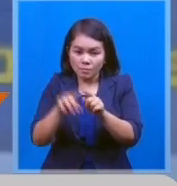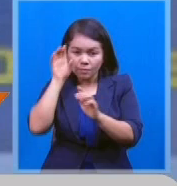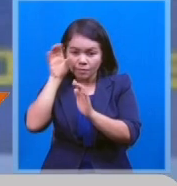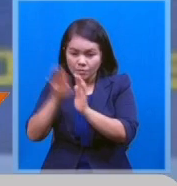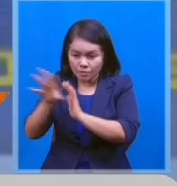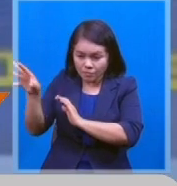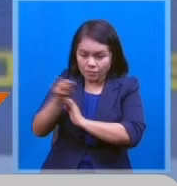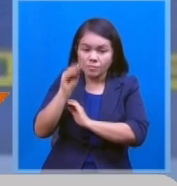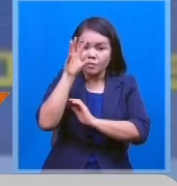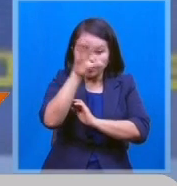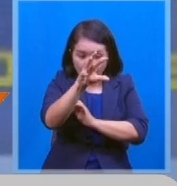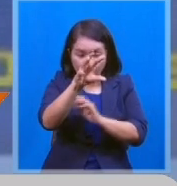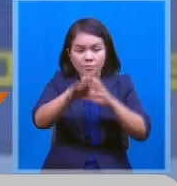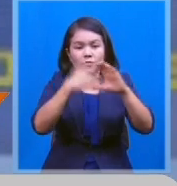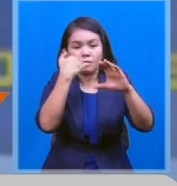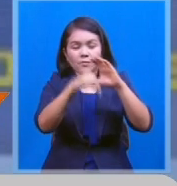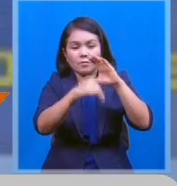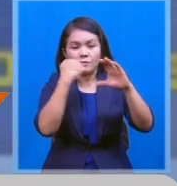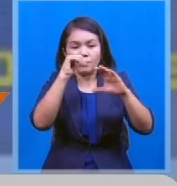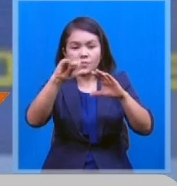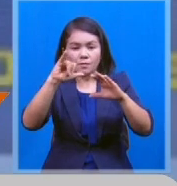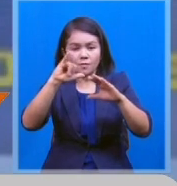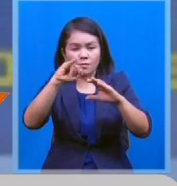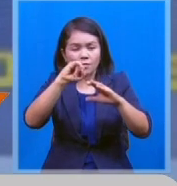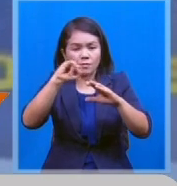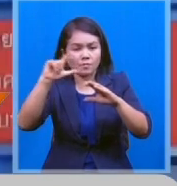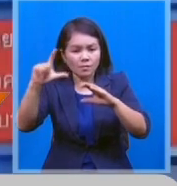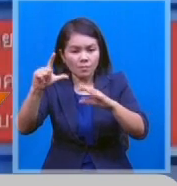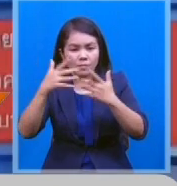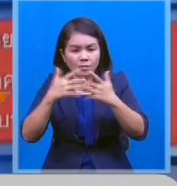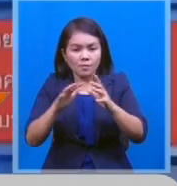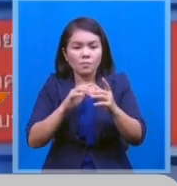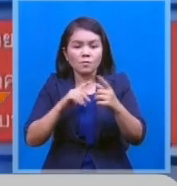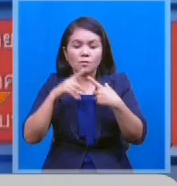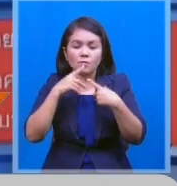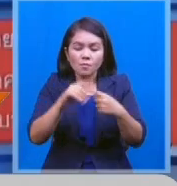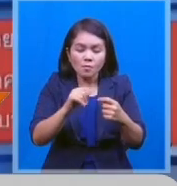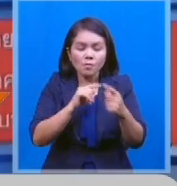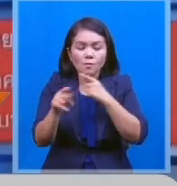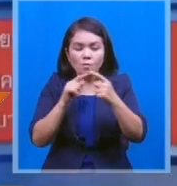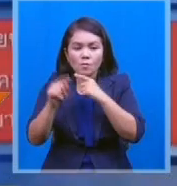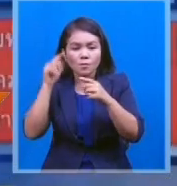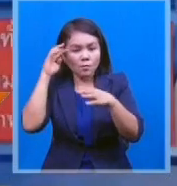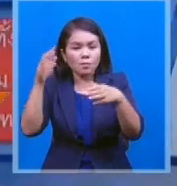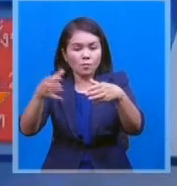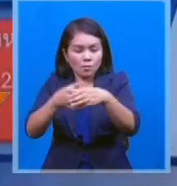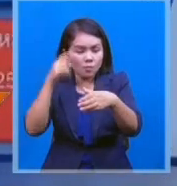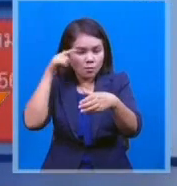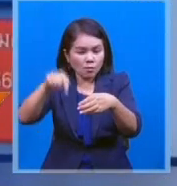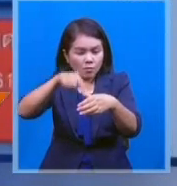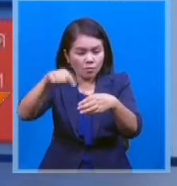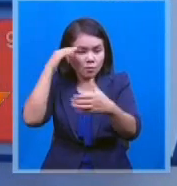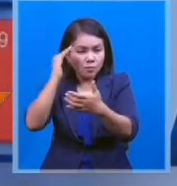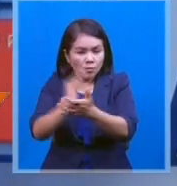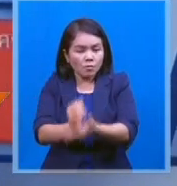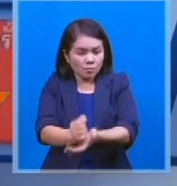เชษฐ์หักพานผู้บัญชาการสำนักงานตรวจคนเข้าเมืองจากนั้นได้ทำการติดต่อไปยังกลุ่มเป้าหมายก็คือตำรวจนี่แหละครับอ้างว่าสามารถ